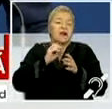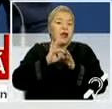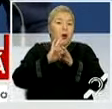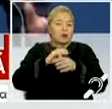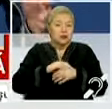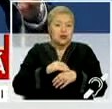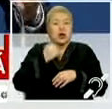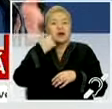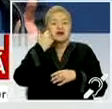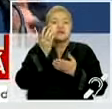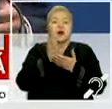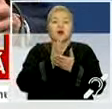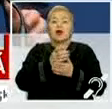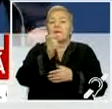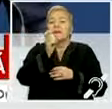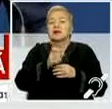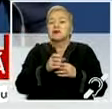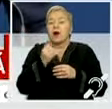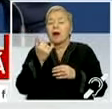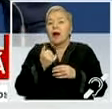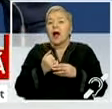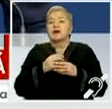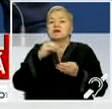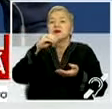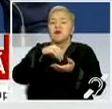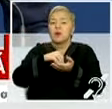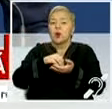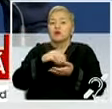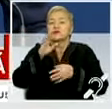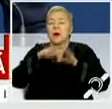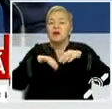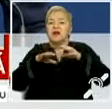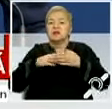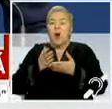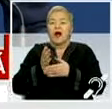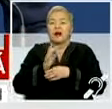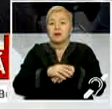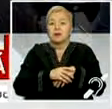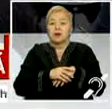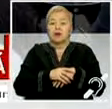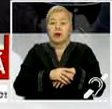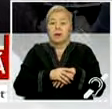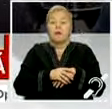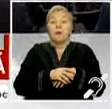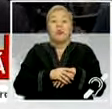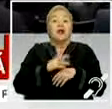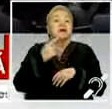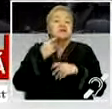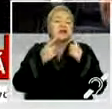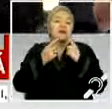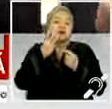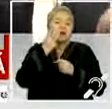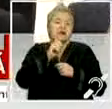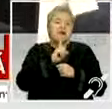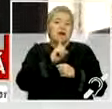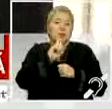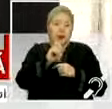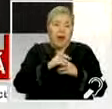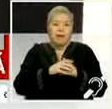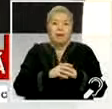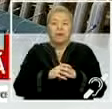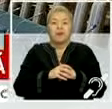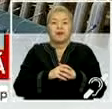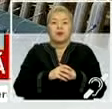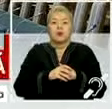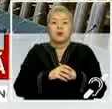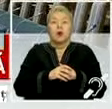se va stabili cine va lua locul la minister pe o perioadă îndelungată. Sunt vehiculate trei nume până acest moment.